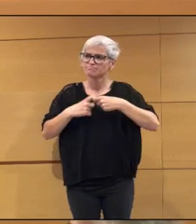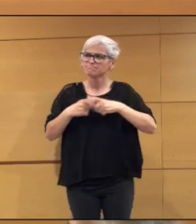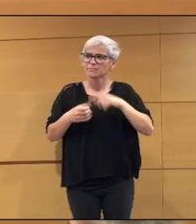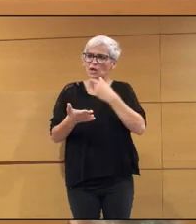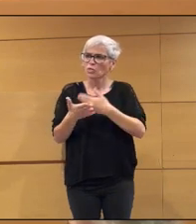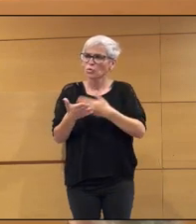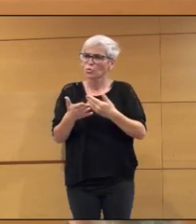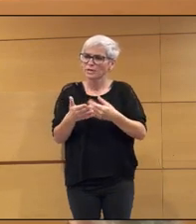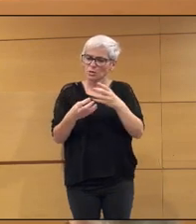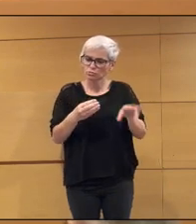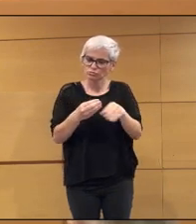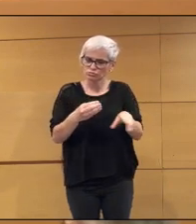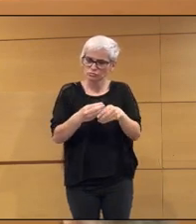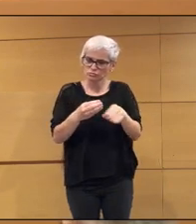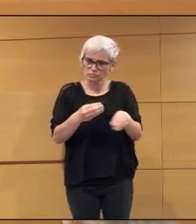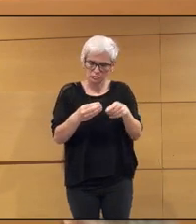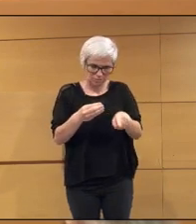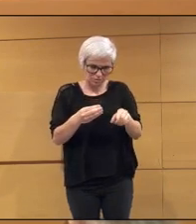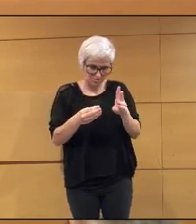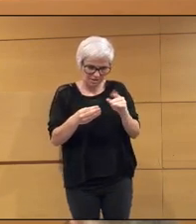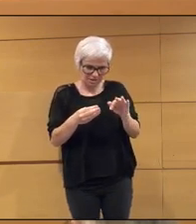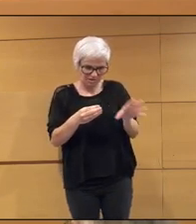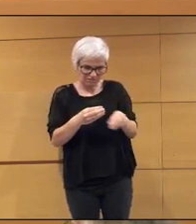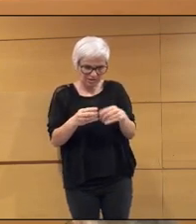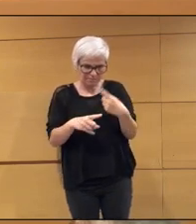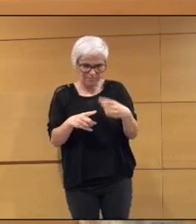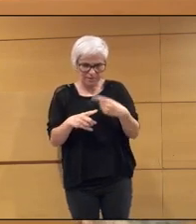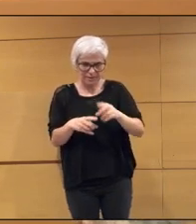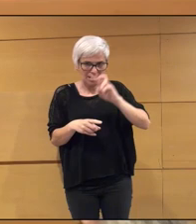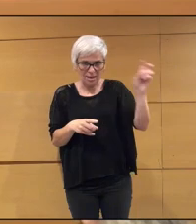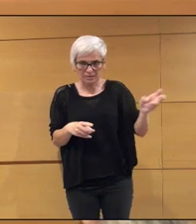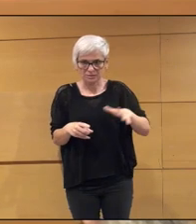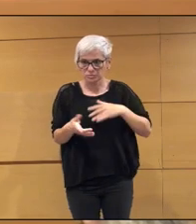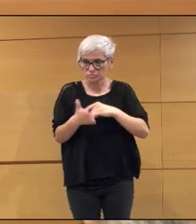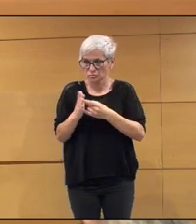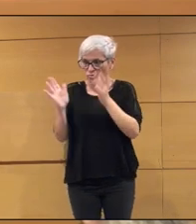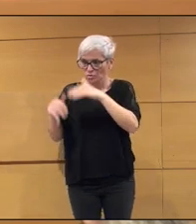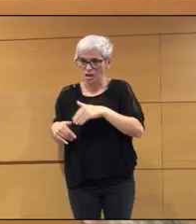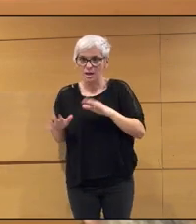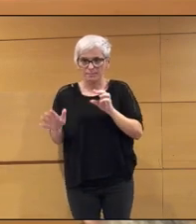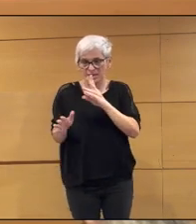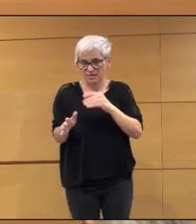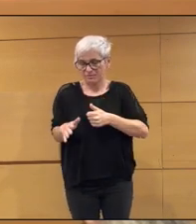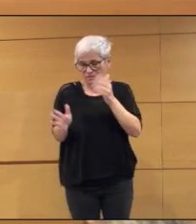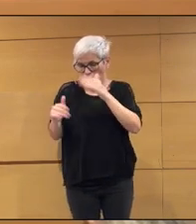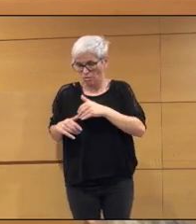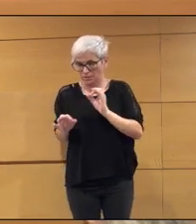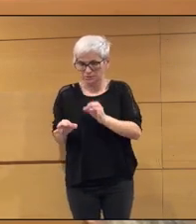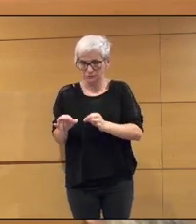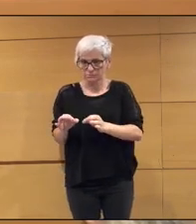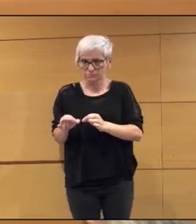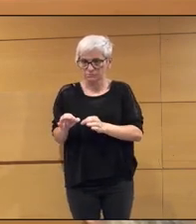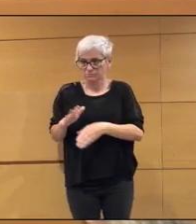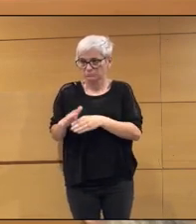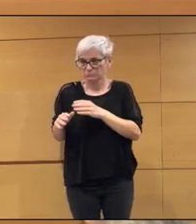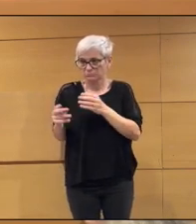documents que estem penjant, per què els hem de penjar en PDF? Amb altres segurament no tindrem solució i ho haurem de penjar en PDFs. Més enllà, la